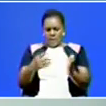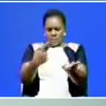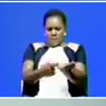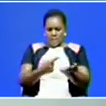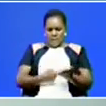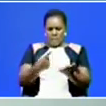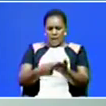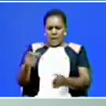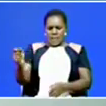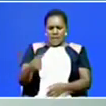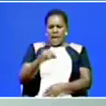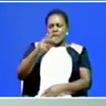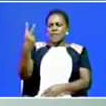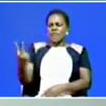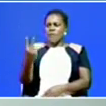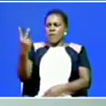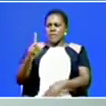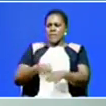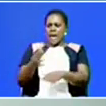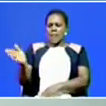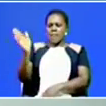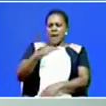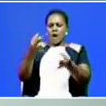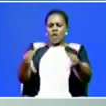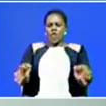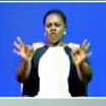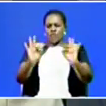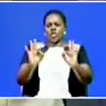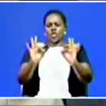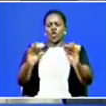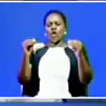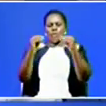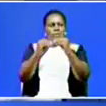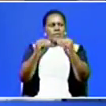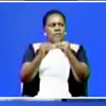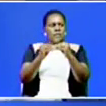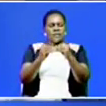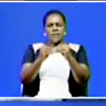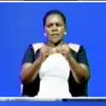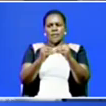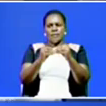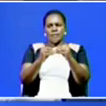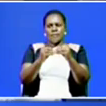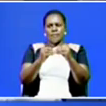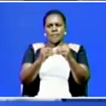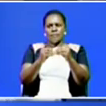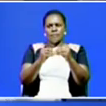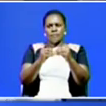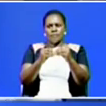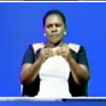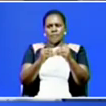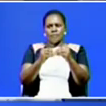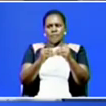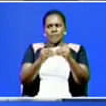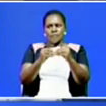litajadiliwa Februari 15 wajumbe watakaporejelea vikao rasmi. It is not usual for labor practice